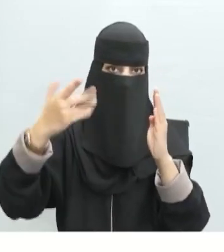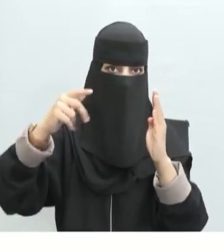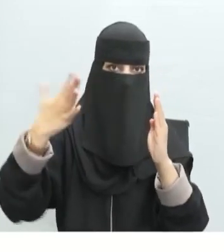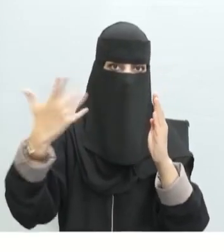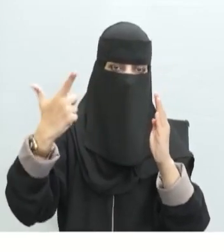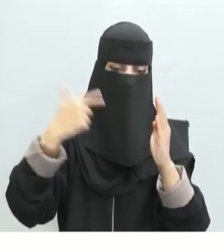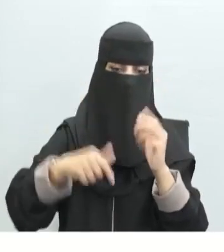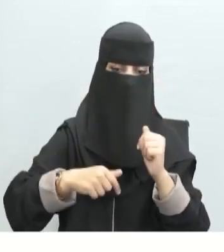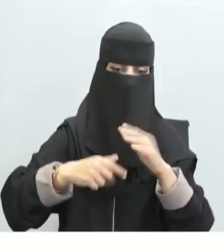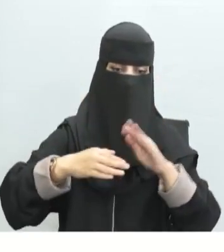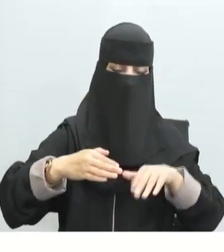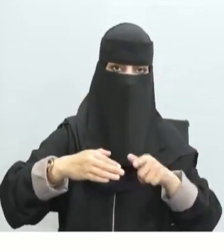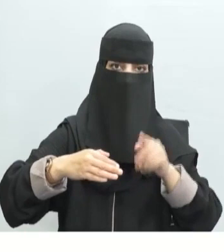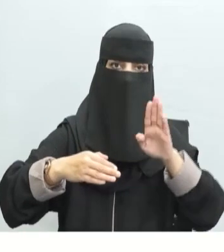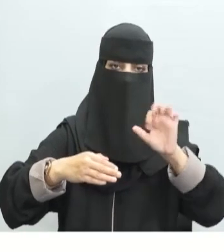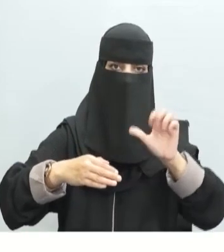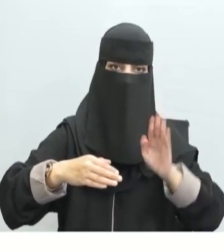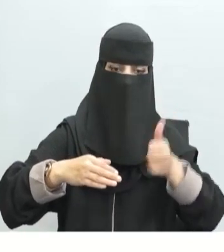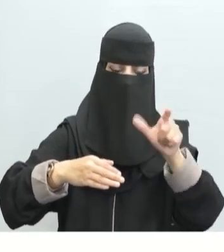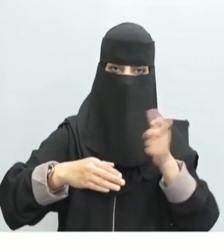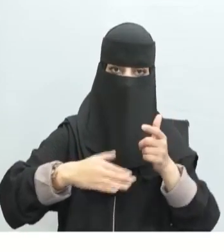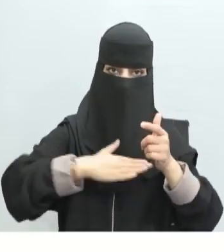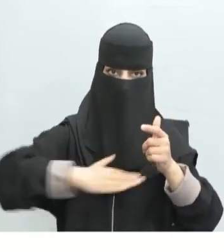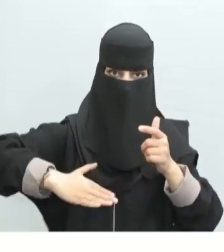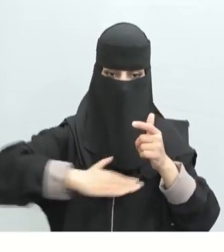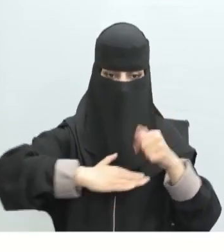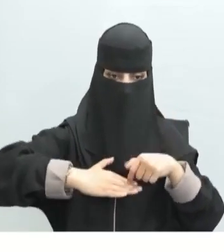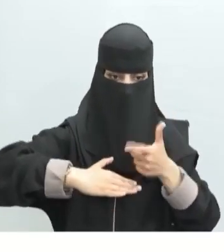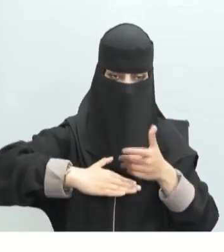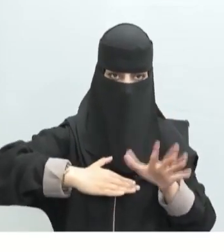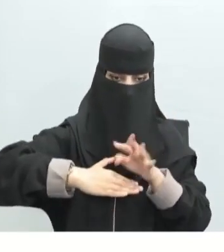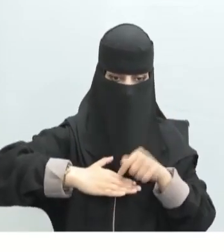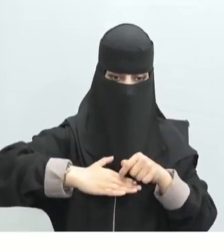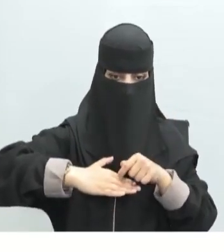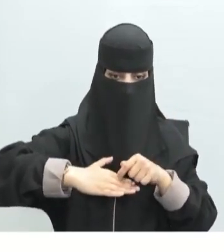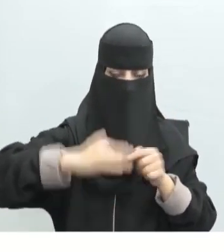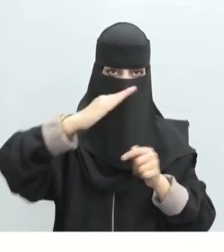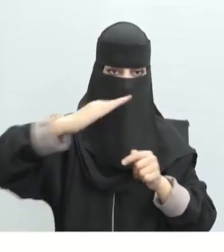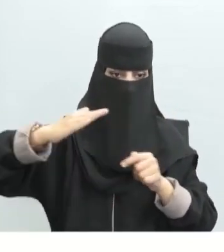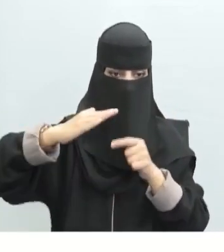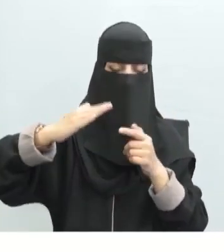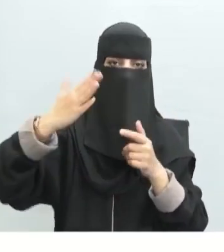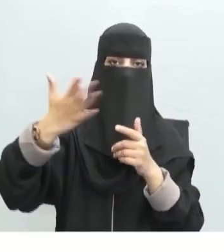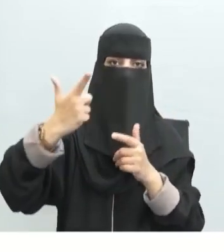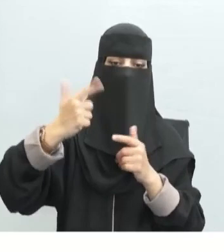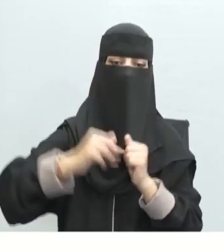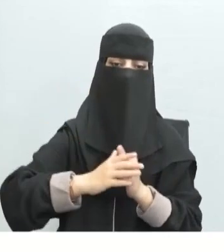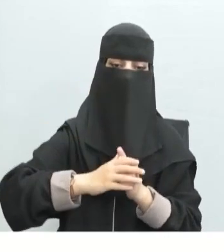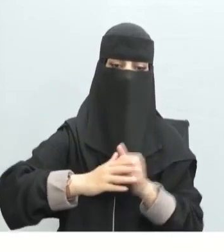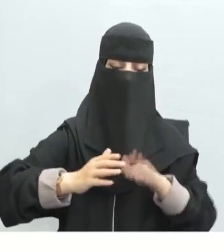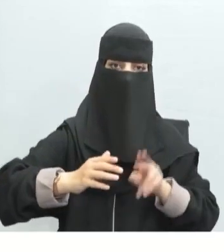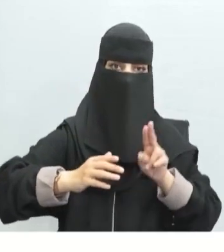الكوساين المجاور على الوتر المجاور 15 والوتر 17